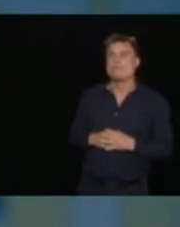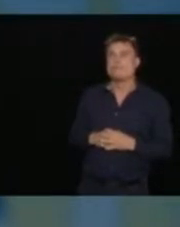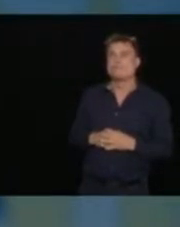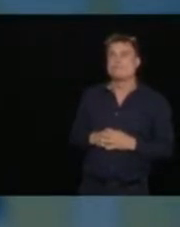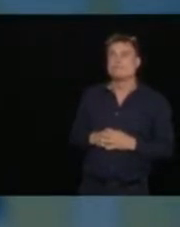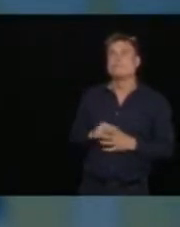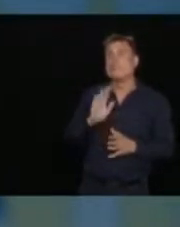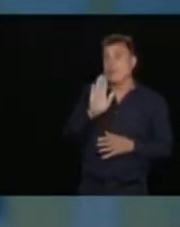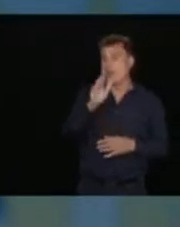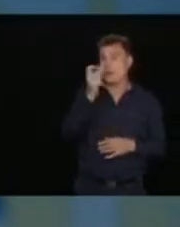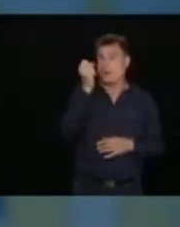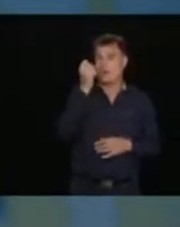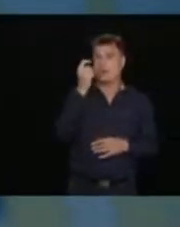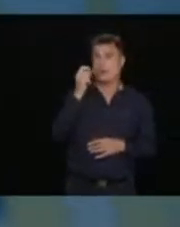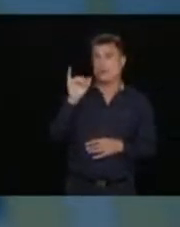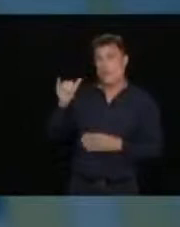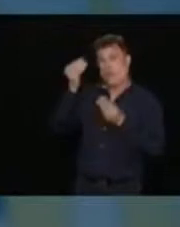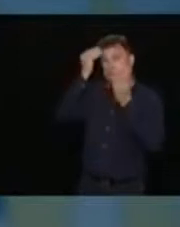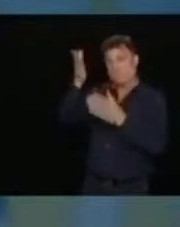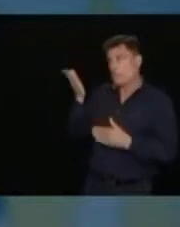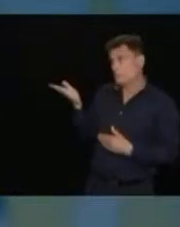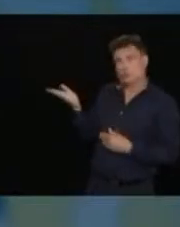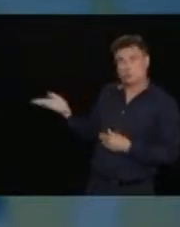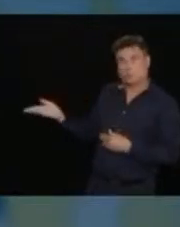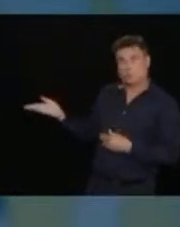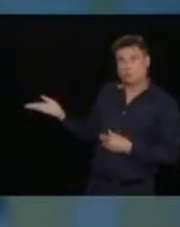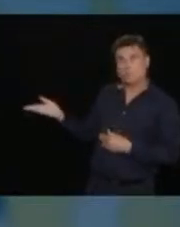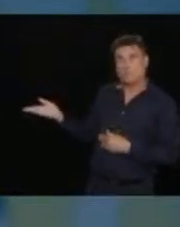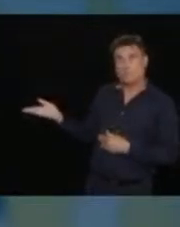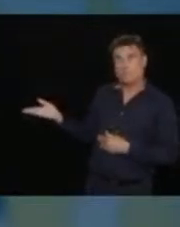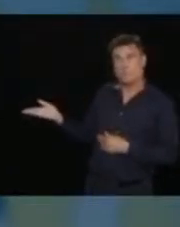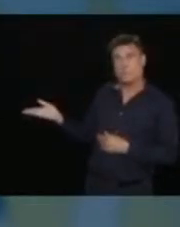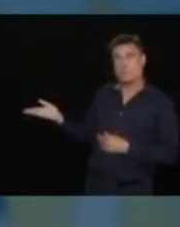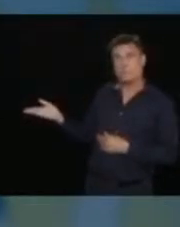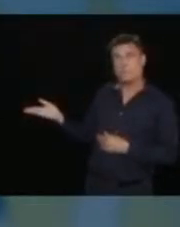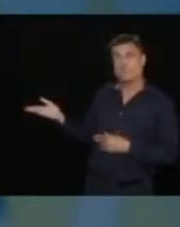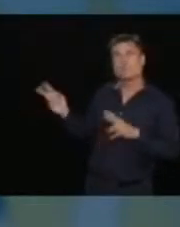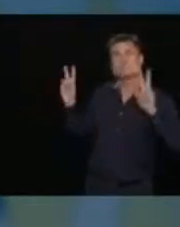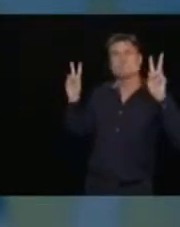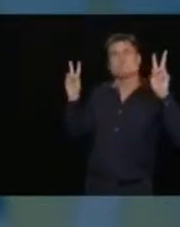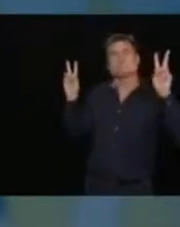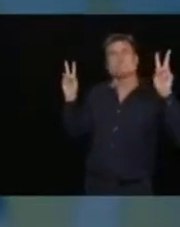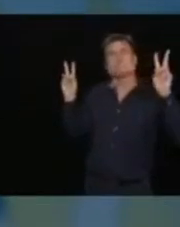个是7月2号的时候的那么这个我们的死亡率是